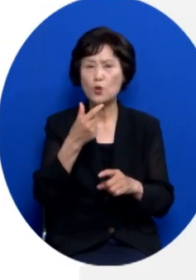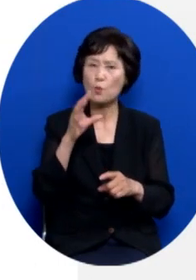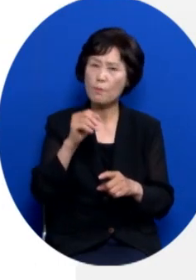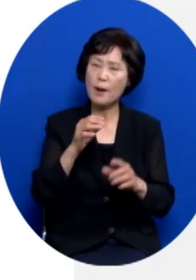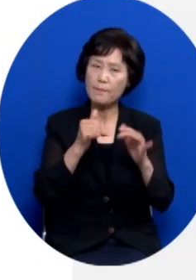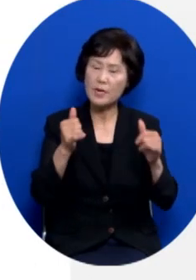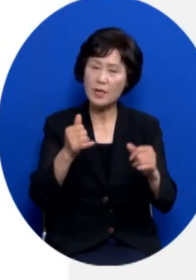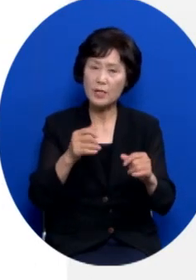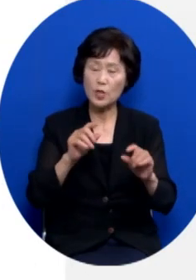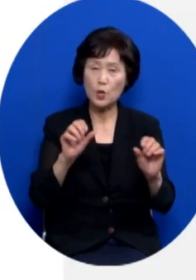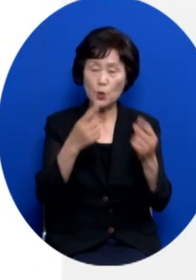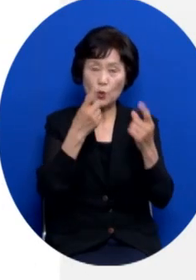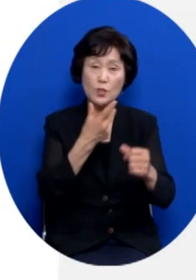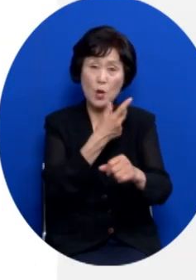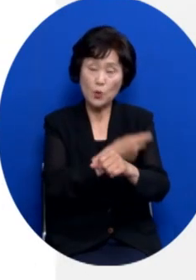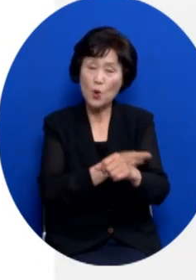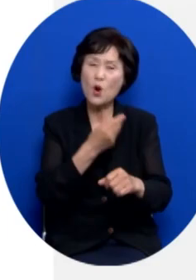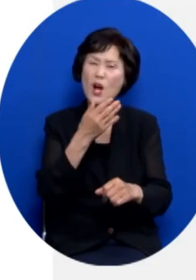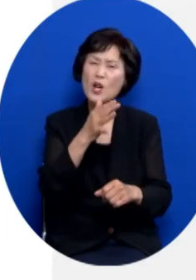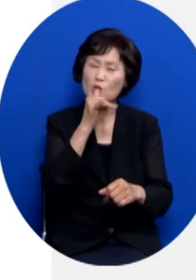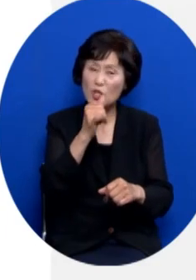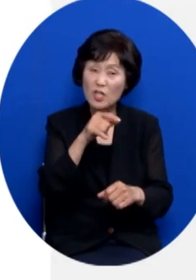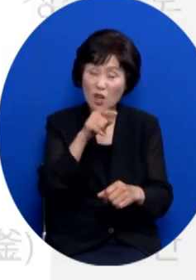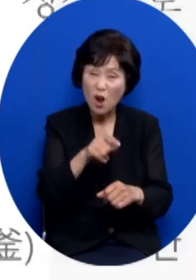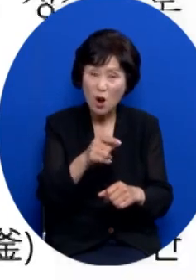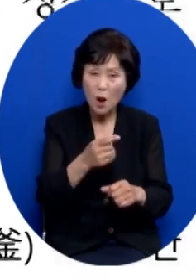동시에 투약할 수 있는 양의 마약 밀수 시도가